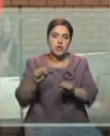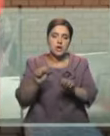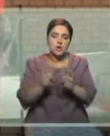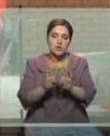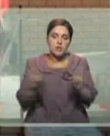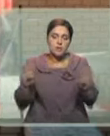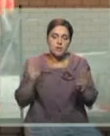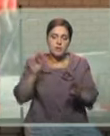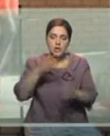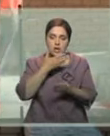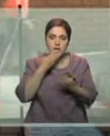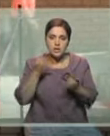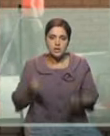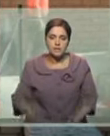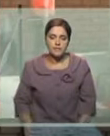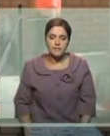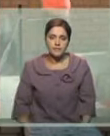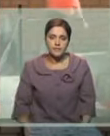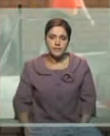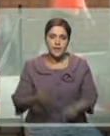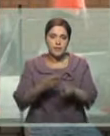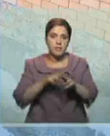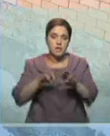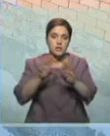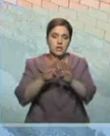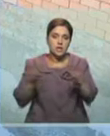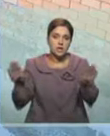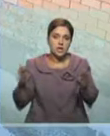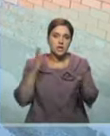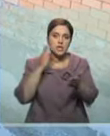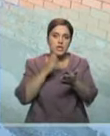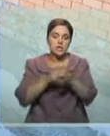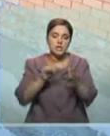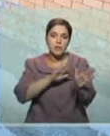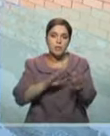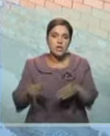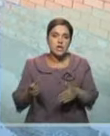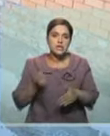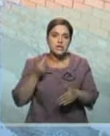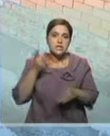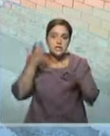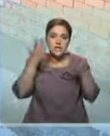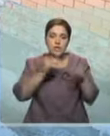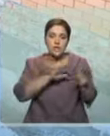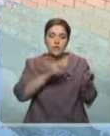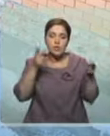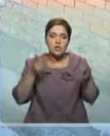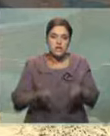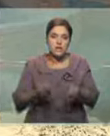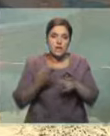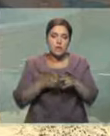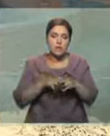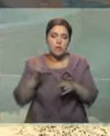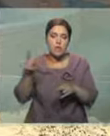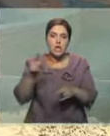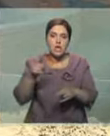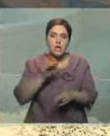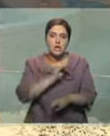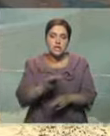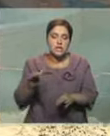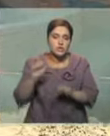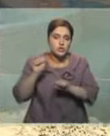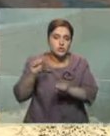Эти оградительные ленты возле паркинга появились спустя несколько дней после трагедии. Но вряд ли они остановят играющую рядом детвору, считают